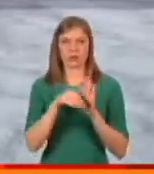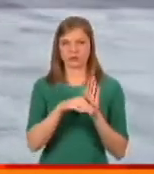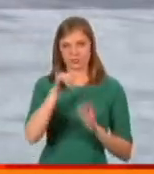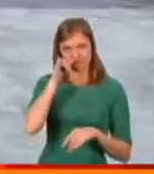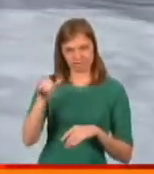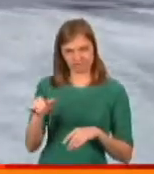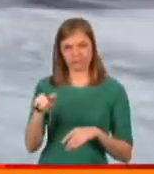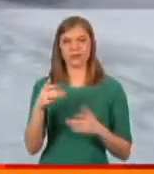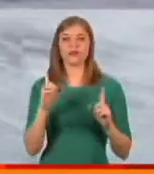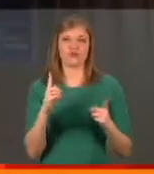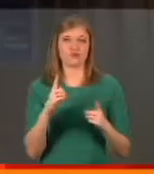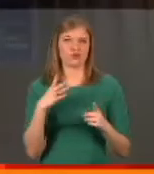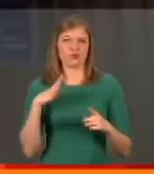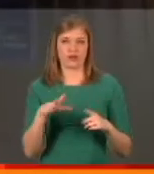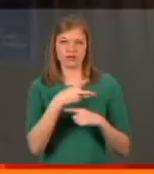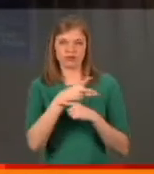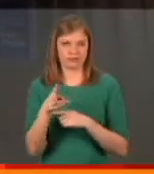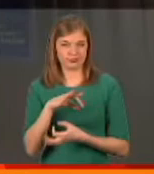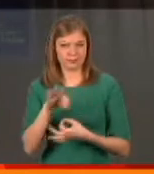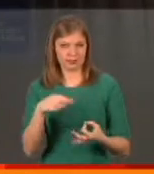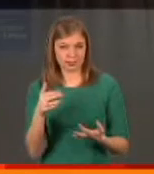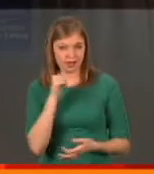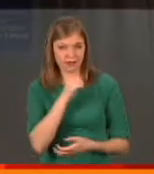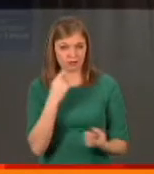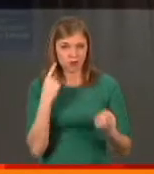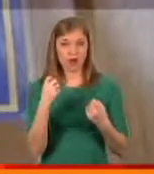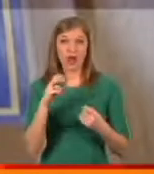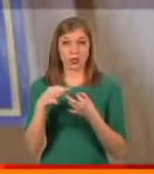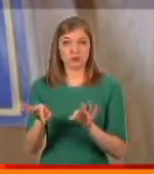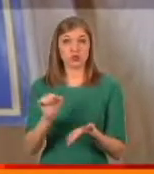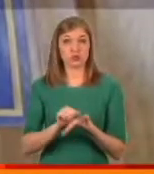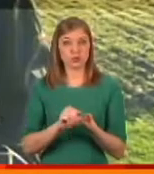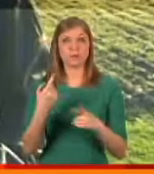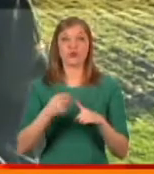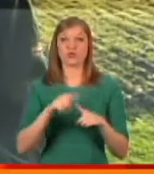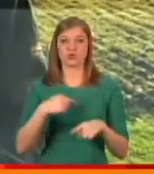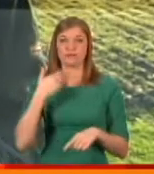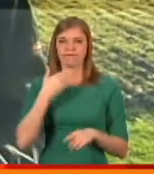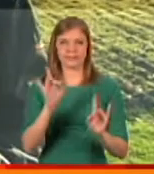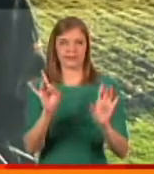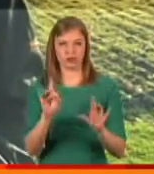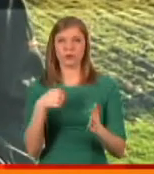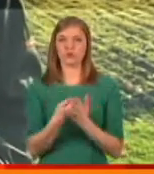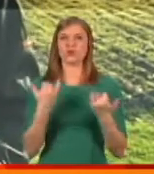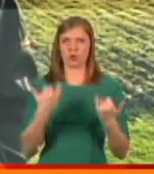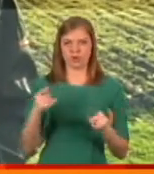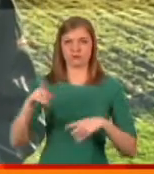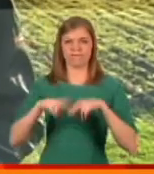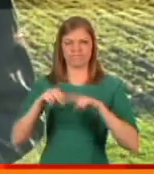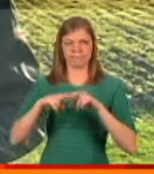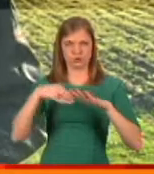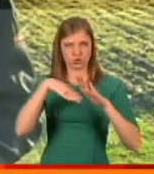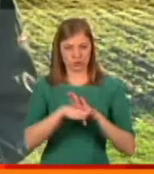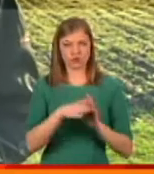не підпустили, мовляв, аби не зафільмували зайвого. Втім, пустили журналістів, а тому звітую, і донині триває будівництво